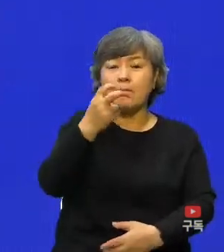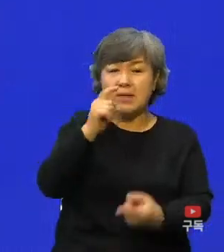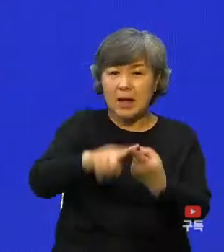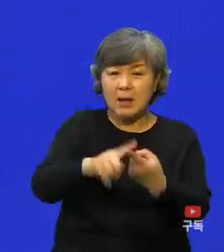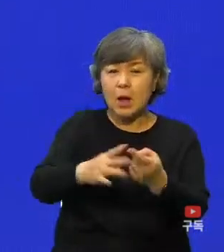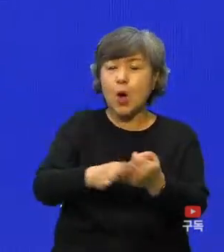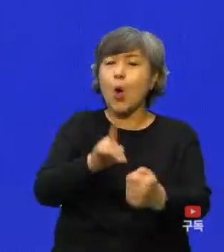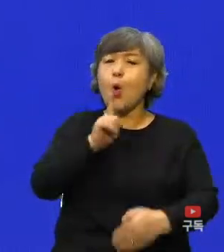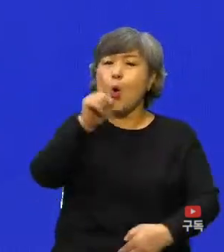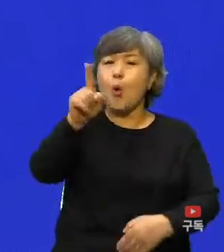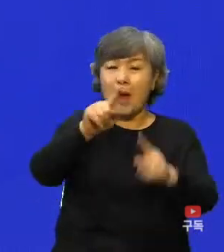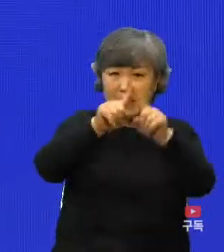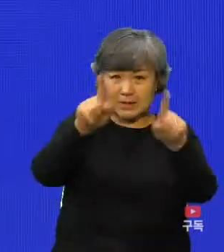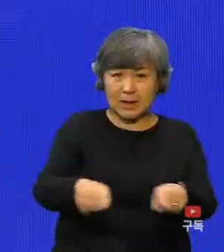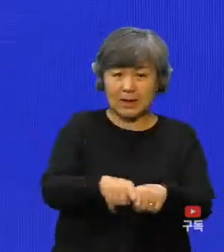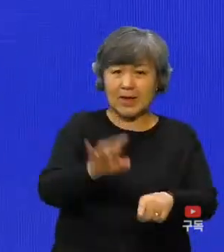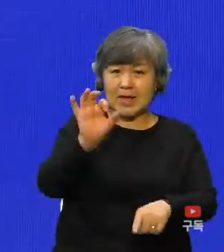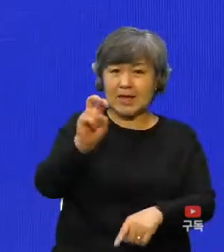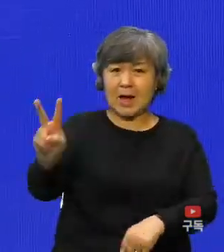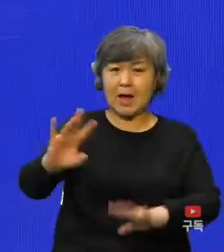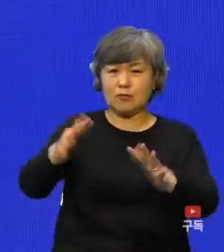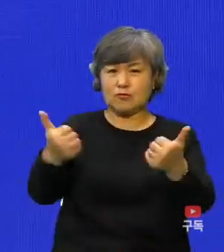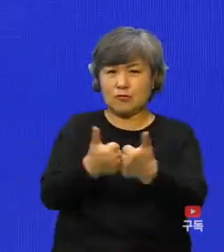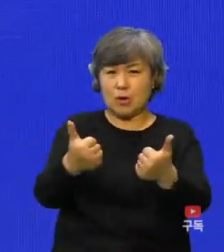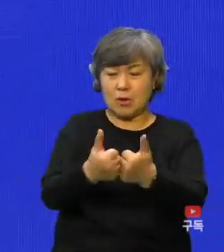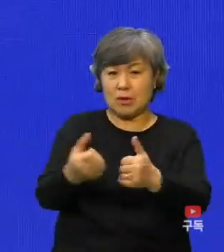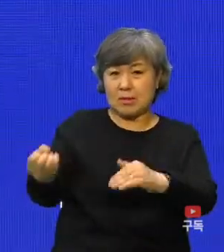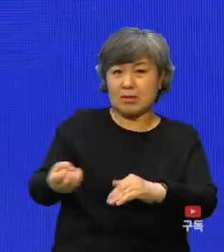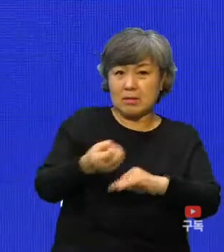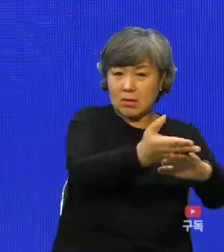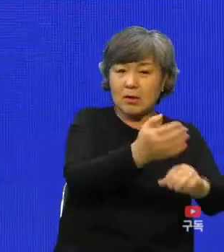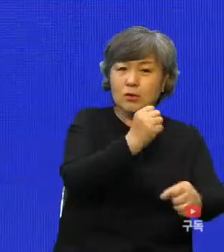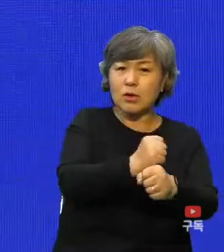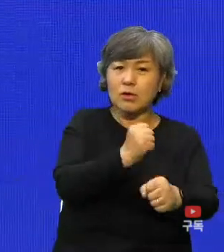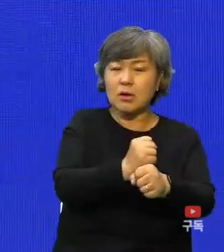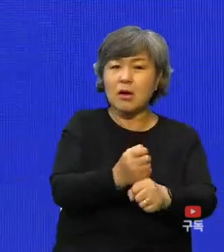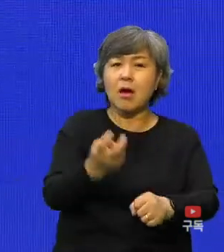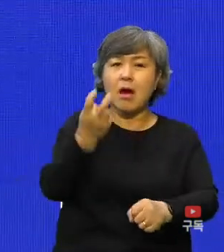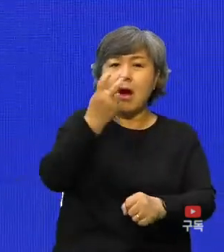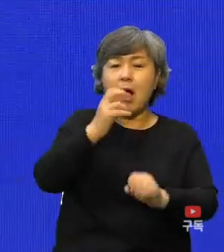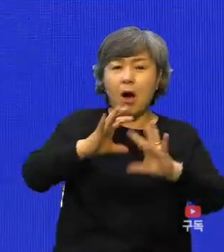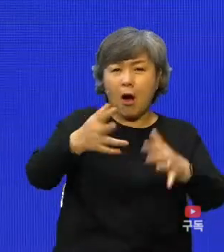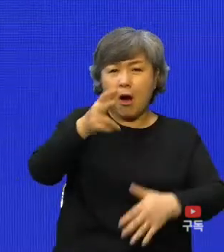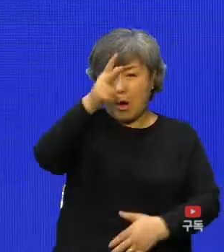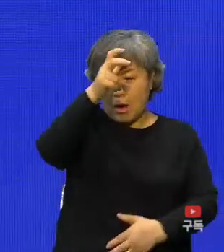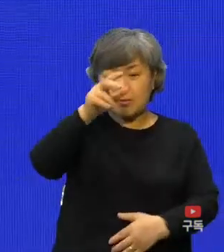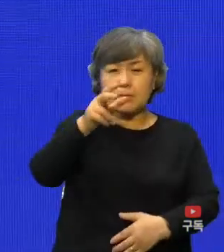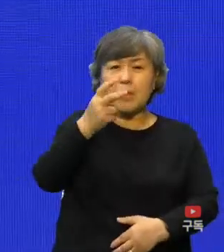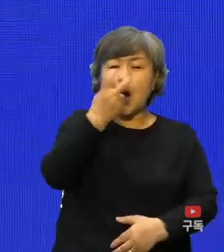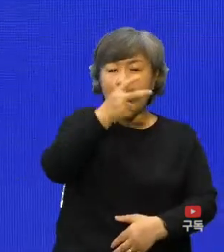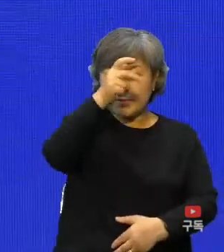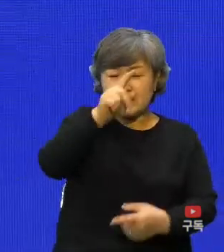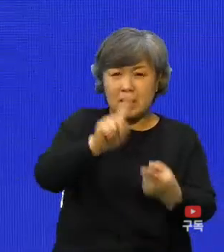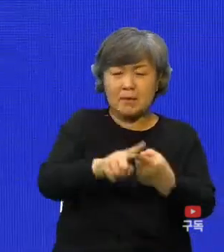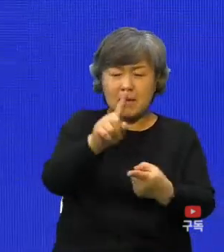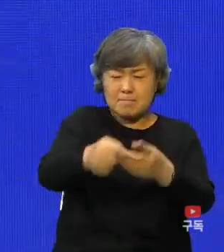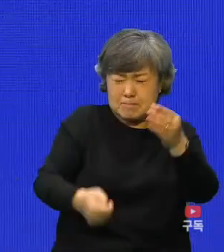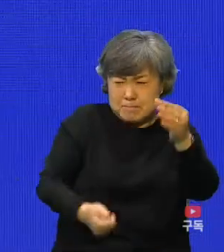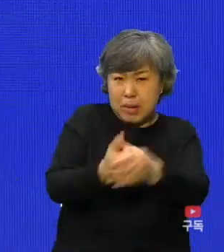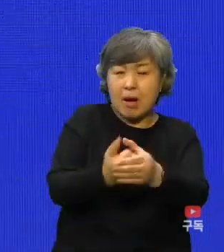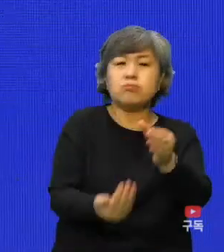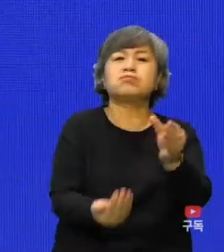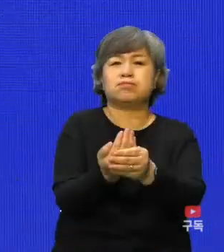보이는 고발장이 야당 국회의원 후보에게 전달되는 검찰 역사상 초유의 국기문란 의혹 사건이